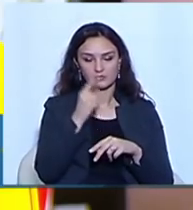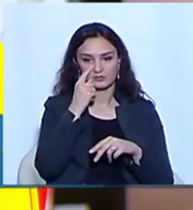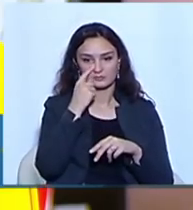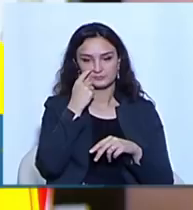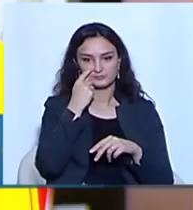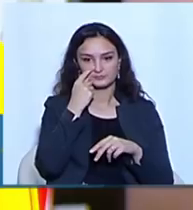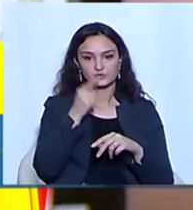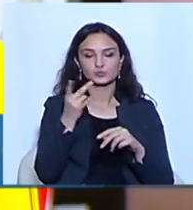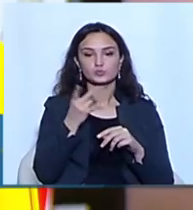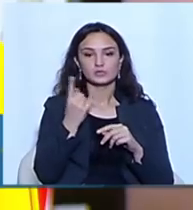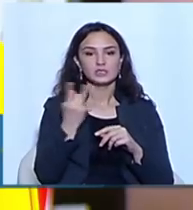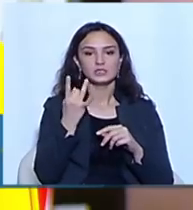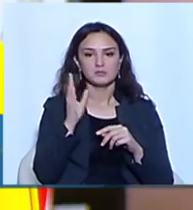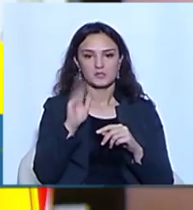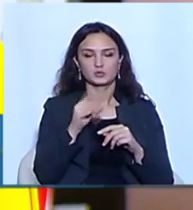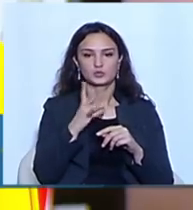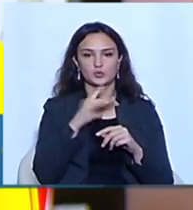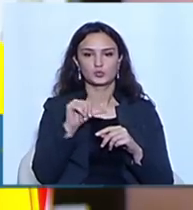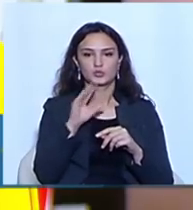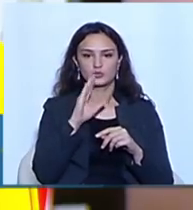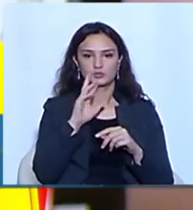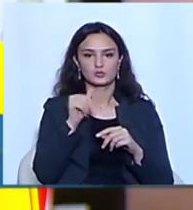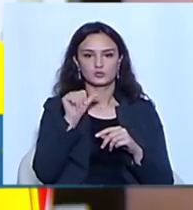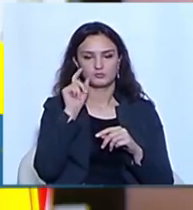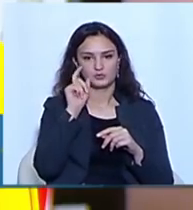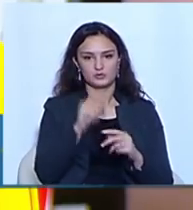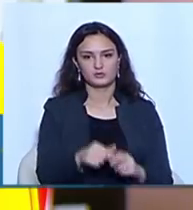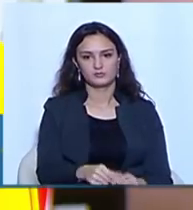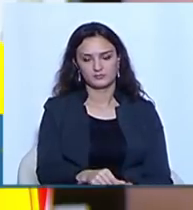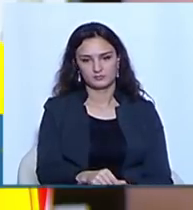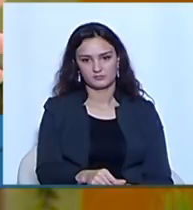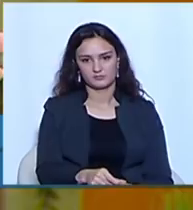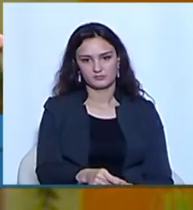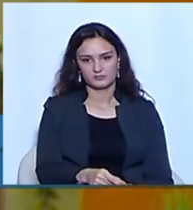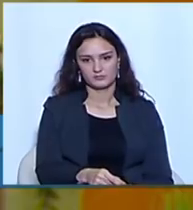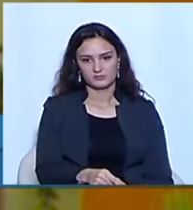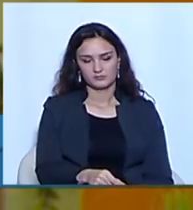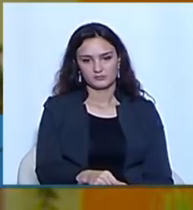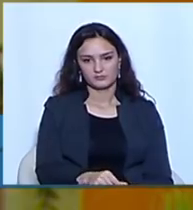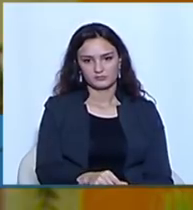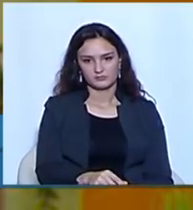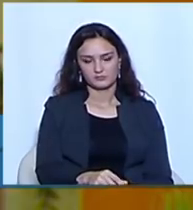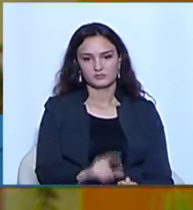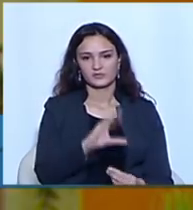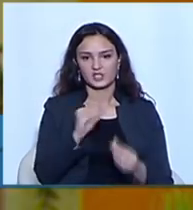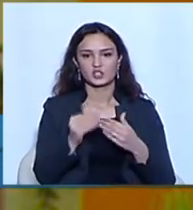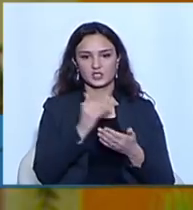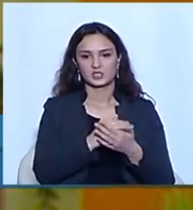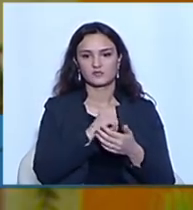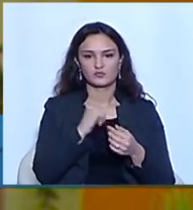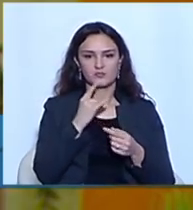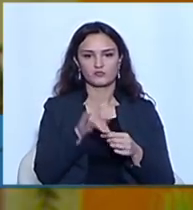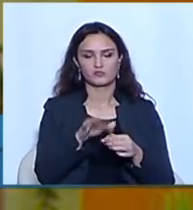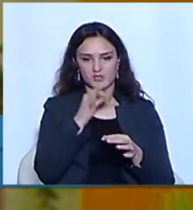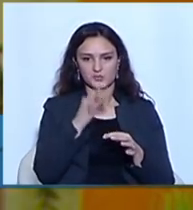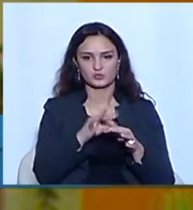თავზე, შენ უნდა ერთხელ მაინც იყოს ცუდი გოგო და ცუდი ბიჭი. ანუ არ შევალამაზოთ წახნაგები და ყველა შედეგზე აგოს პასუხი ბავშვმა.